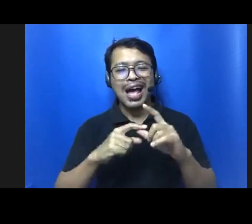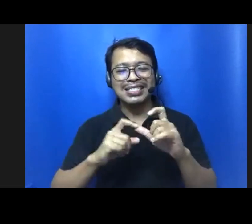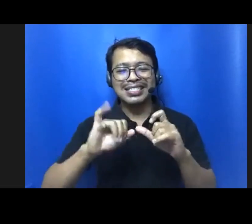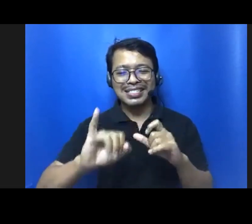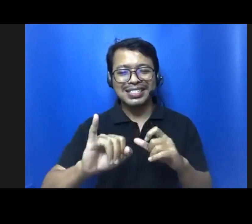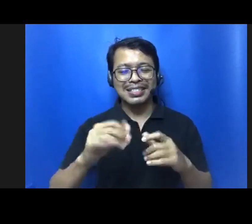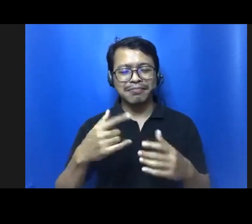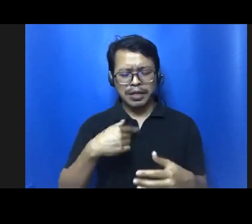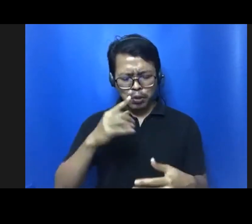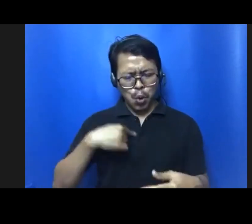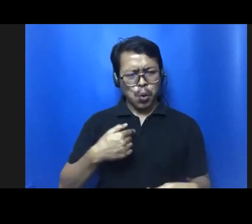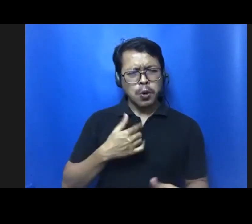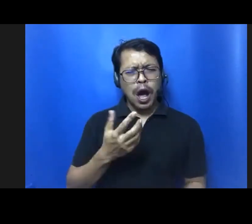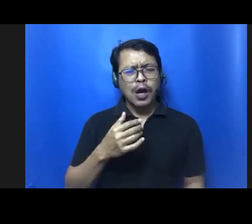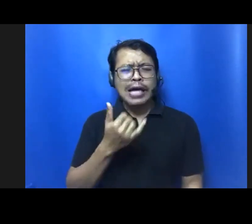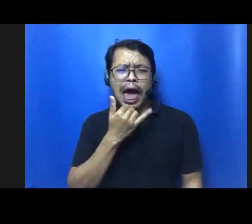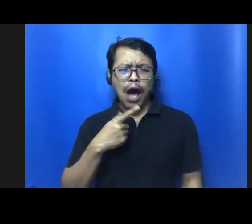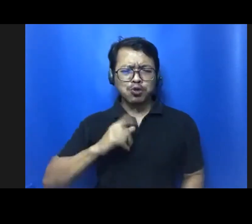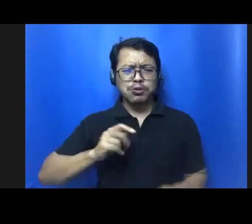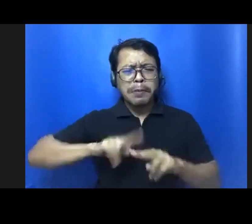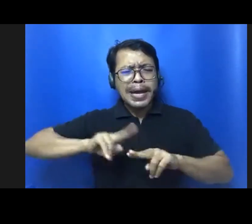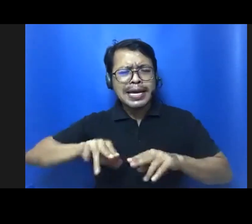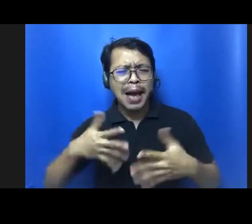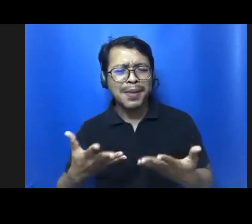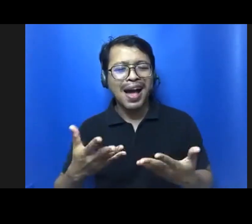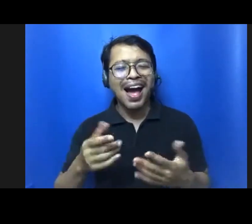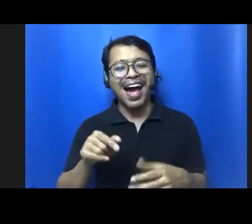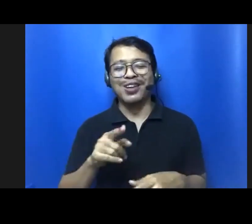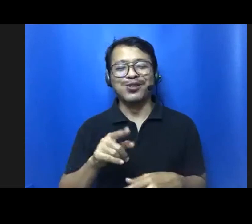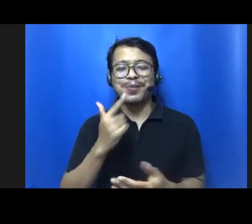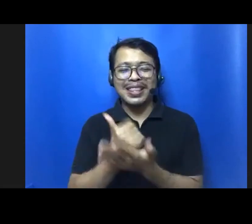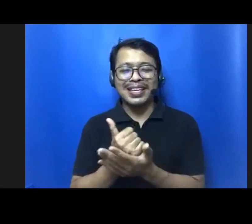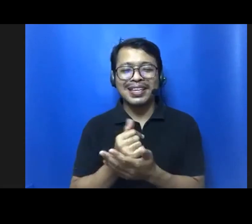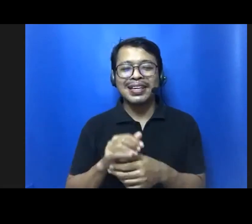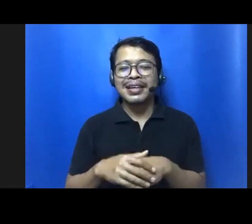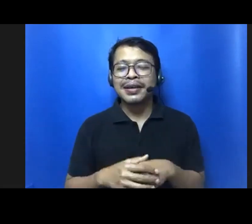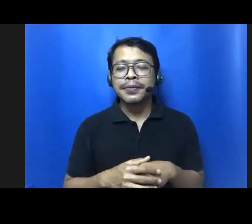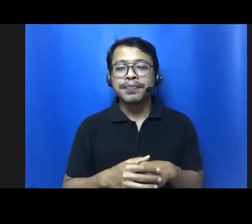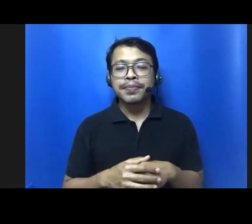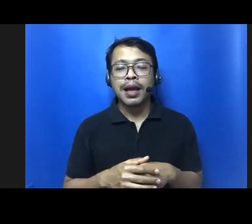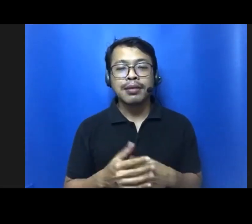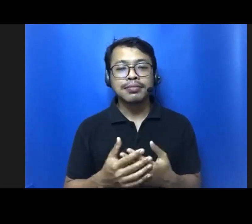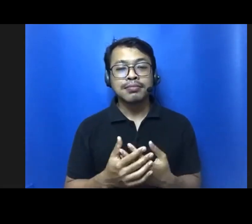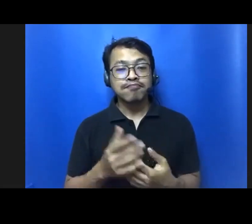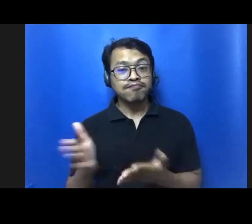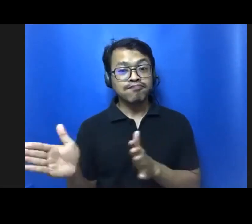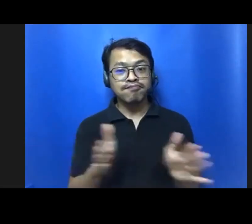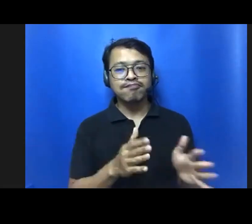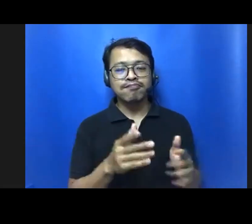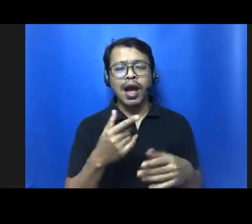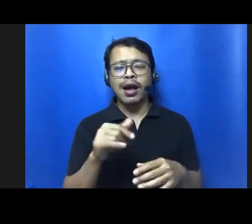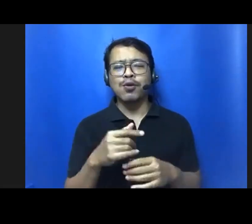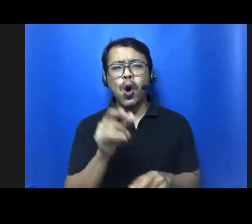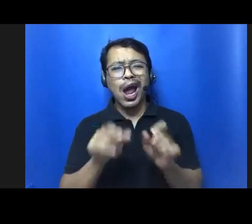pengaruhnya terhadap kinerja kita. Individual yang hebat-hebat ini kalau tidak bisa bekerja sama pasti juga tidak